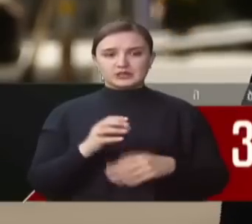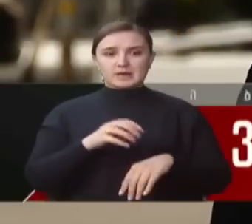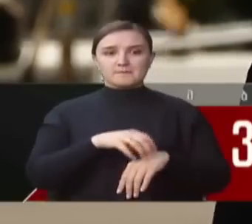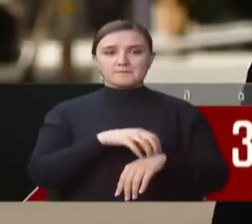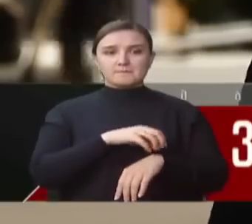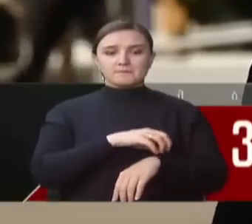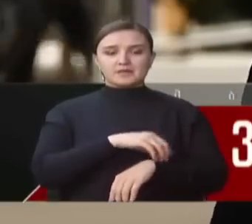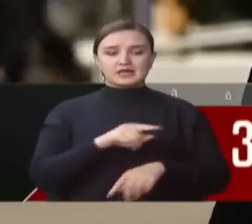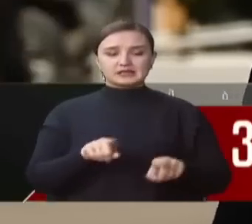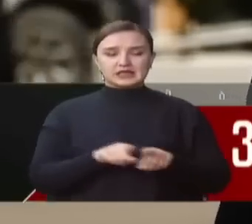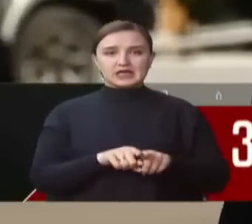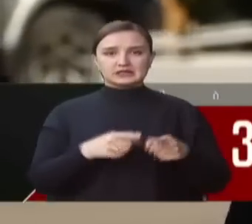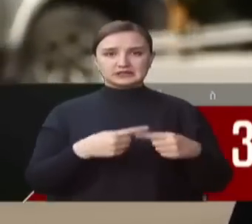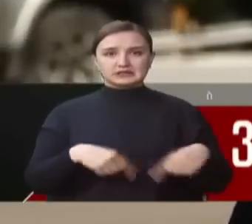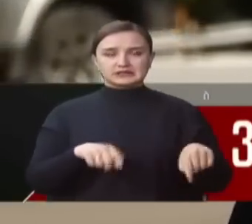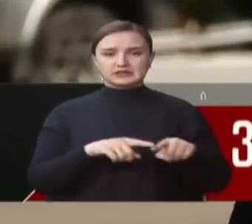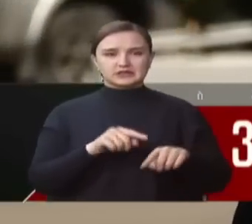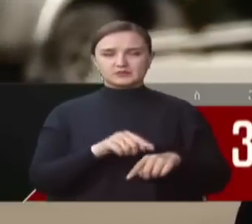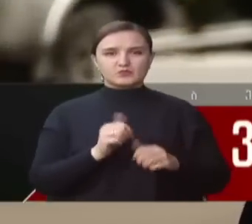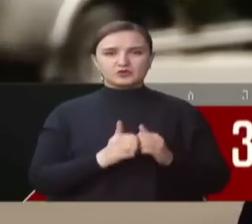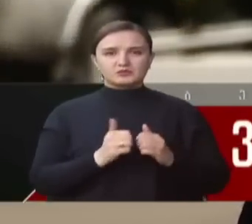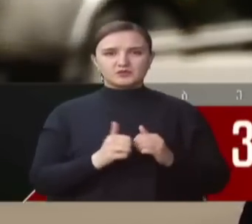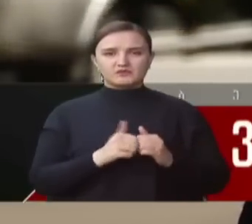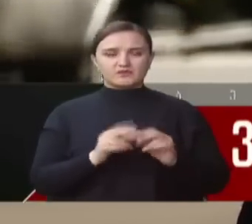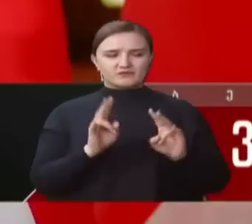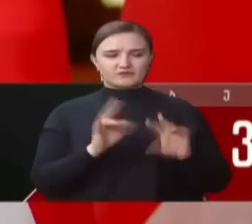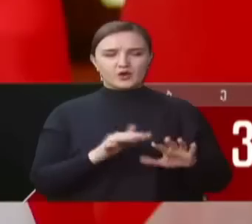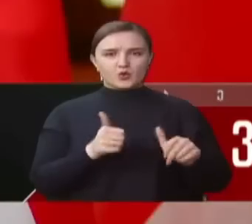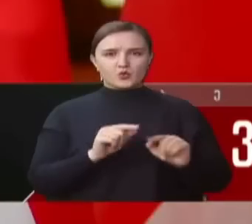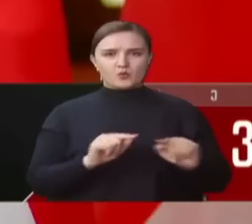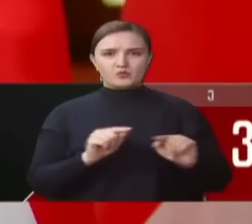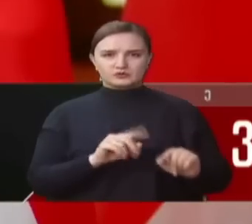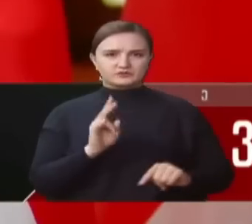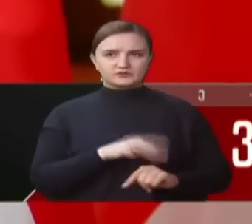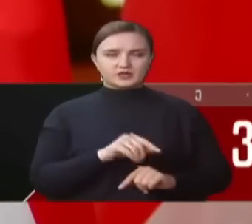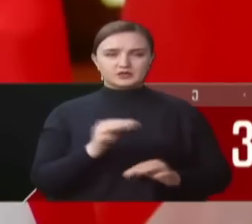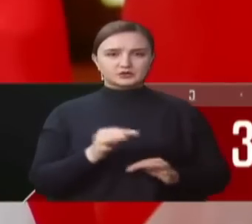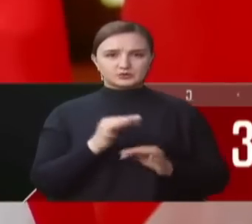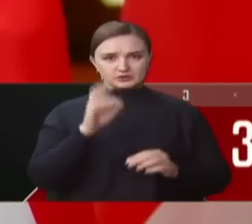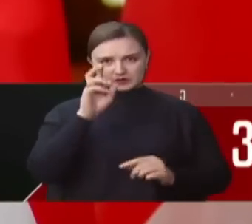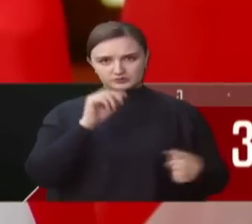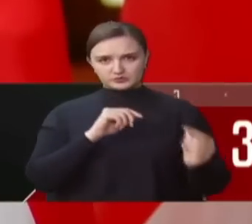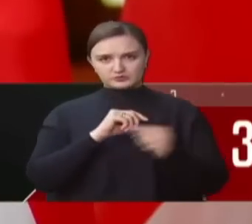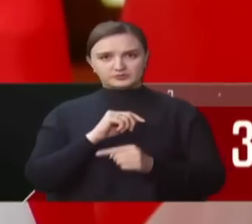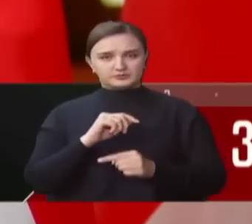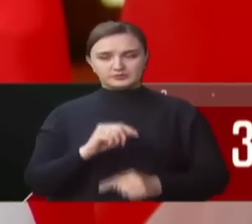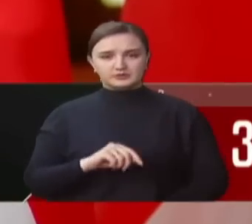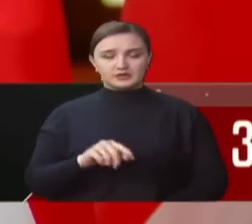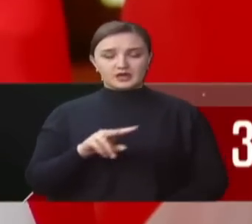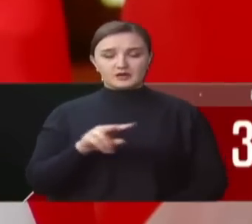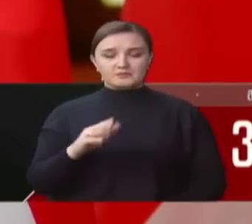am configurația și cancerulia, budumiot, opoziția și copnistuis. Se uzlepelia, vanu mă rabișuri, snaieri,